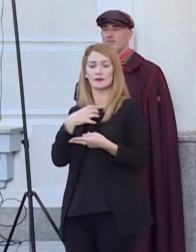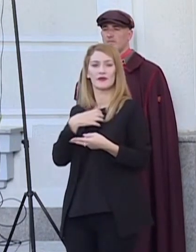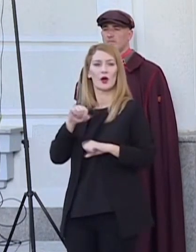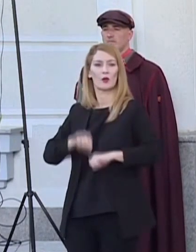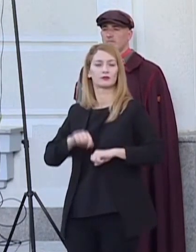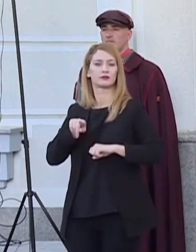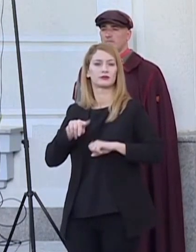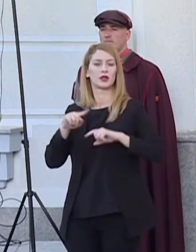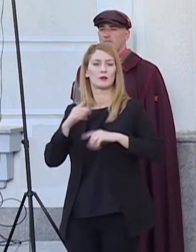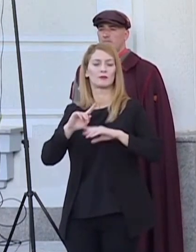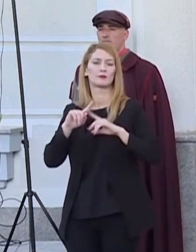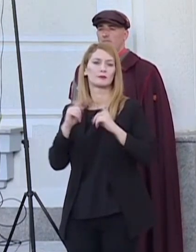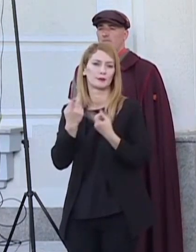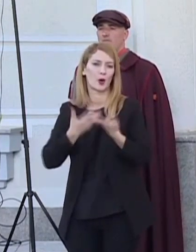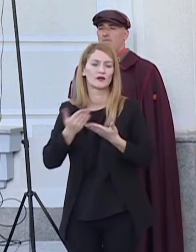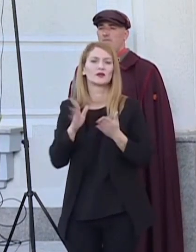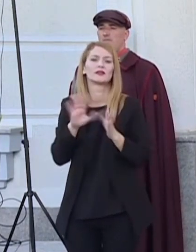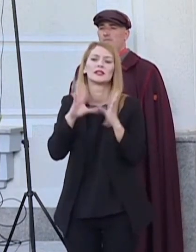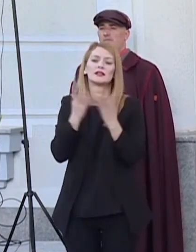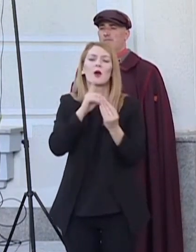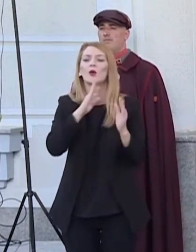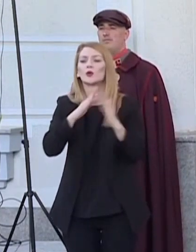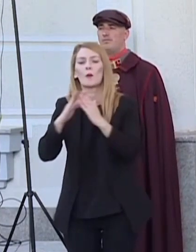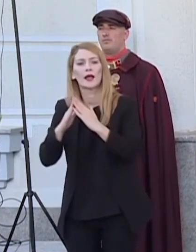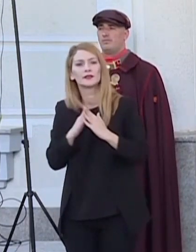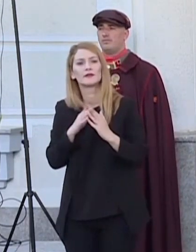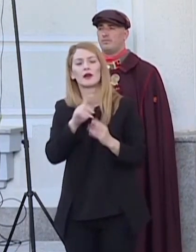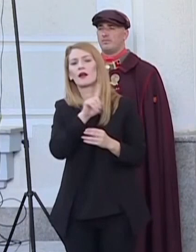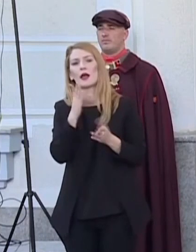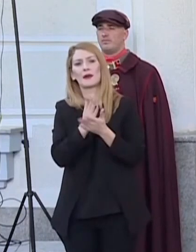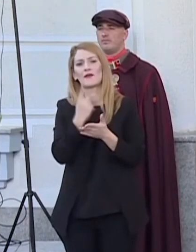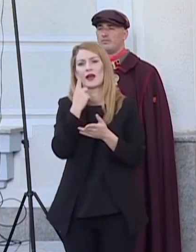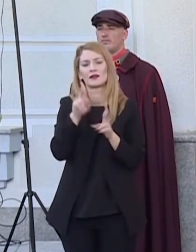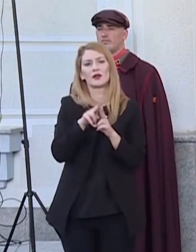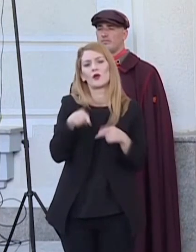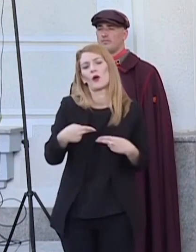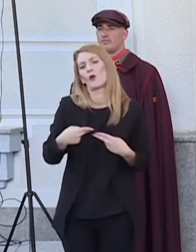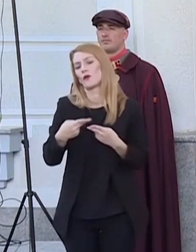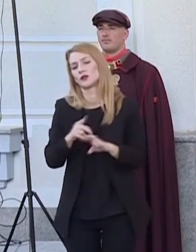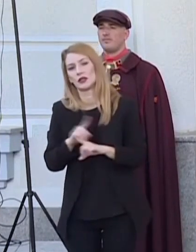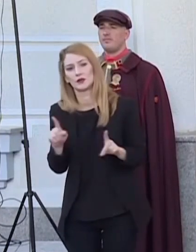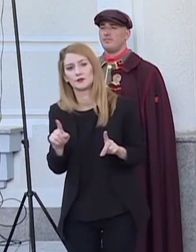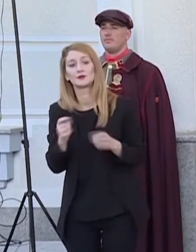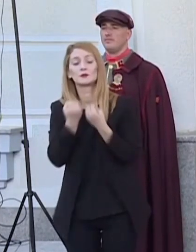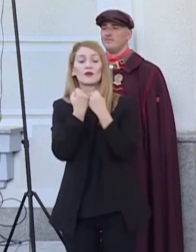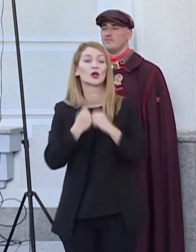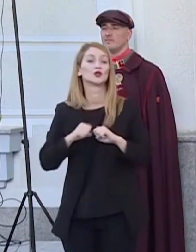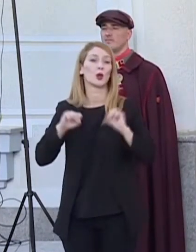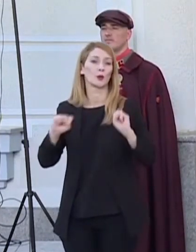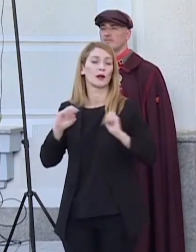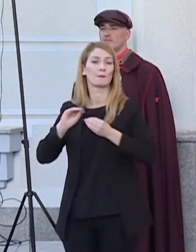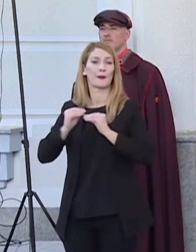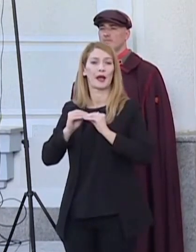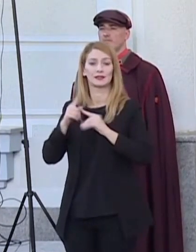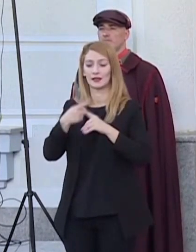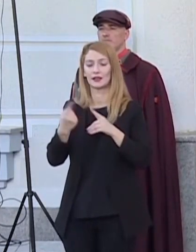за сите домаќинства и за сите мали потрошувачи и не правиме ниту 1 ват увоз за таа намена. На слободниот пазар, дела